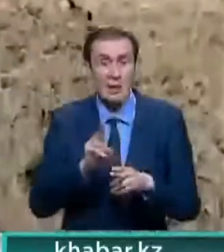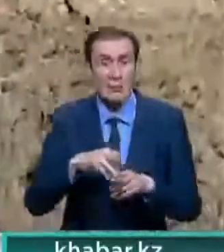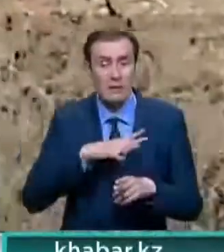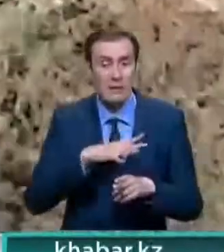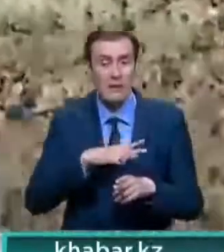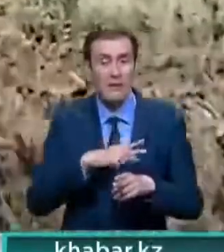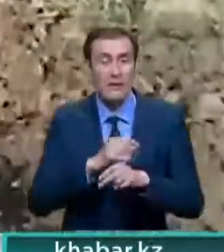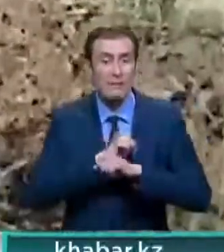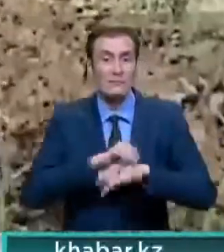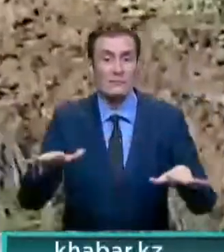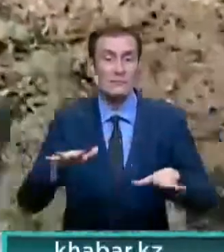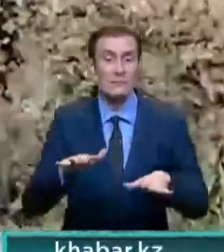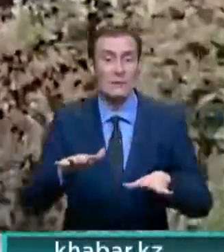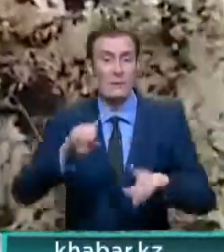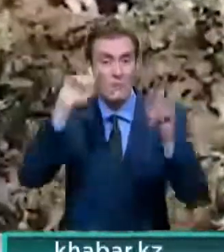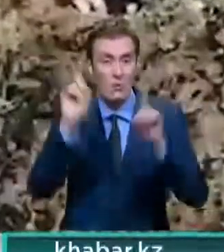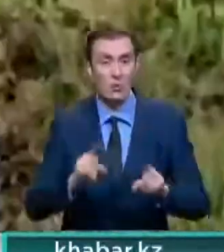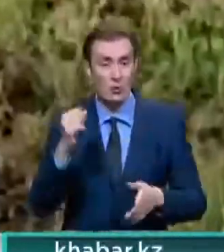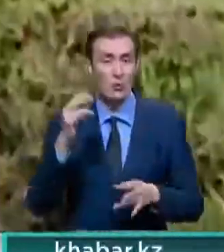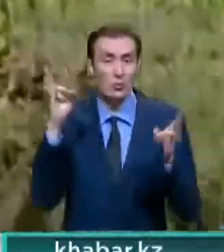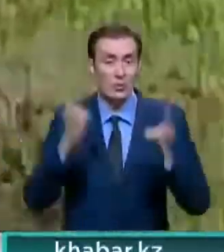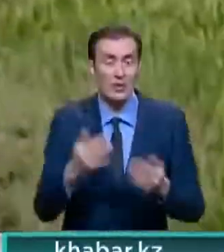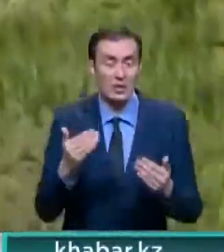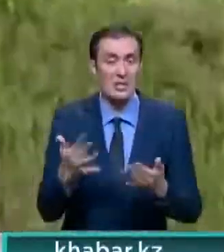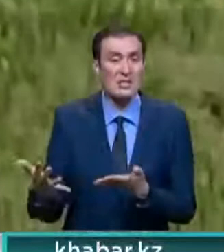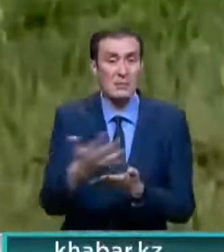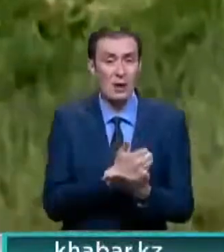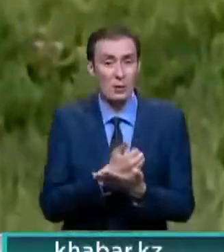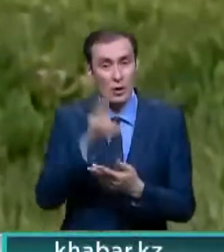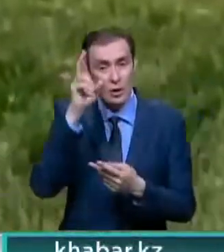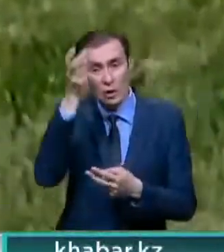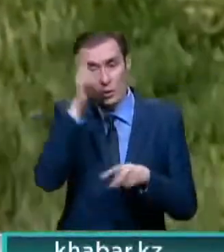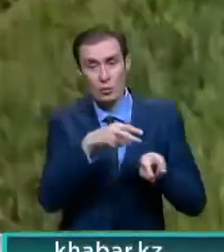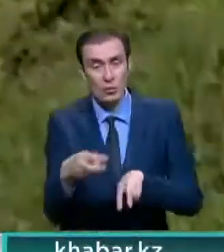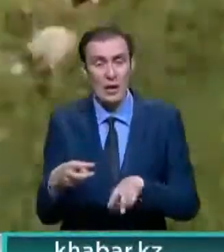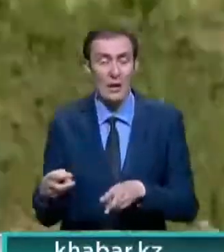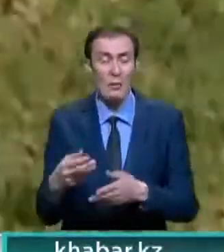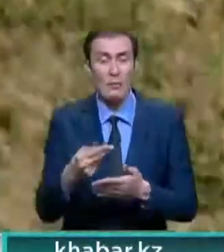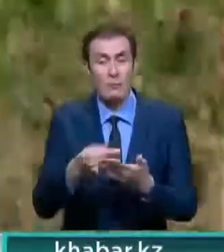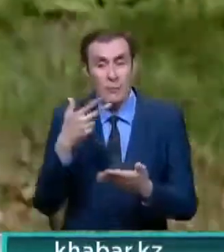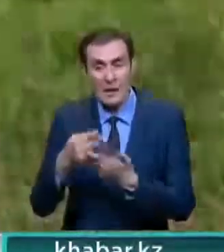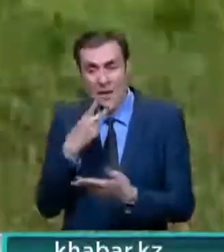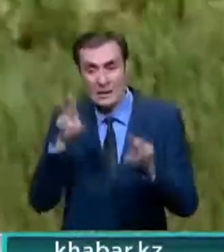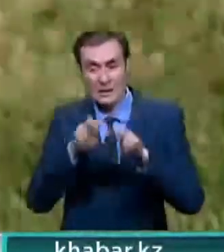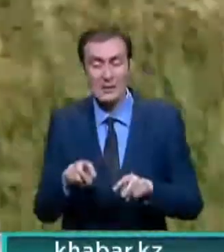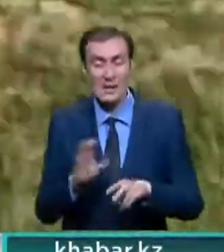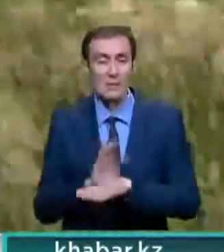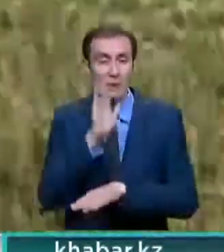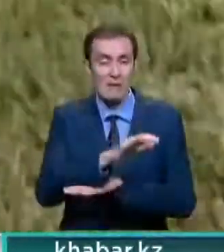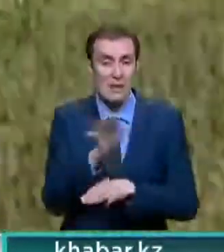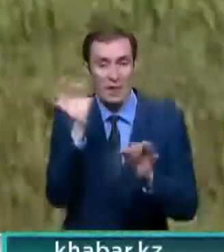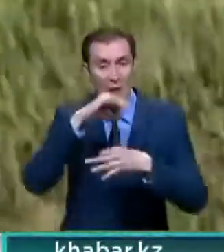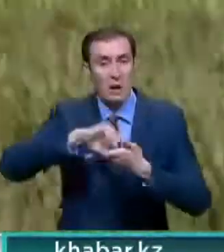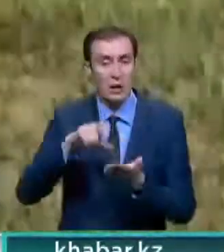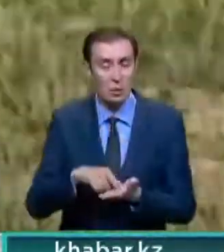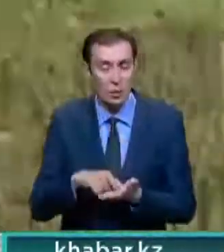проводником тока при разряде молнии. Сейчас туши животных собирают для утилизации. Патологические пробы направлены на исследование в столичной